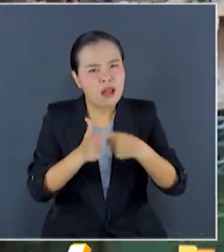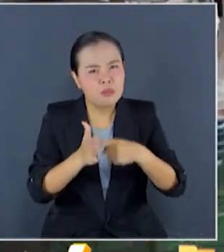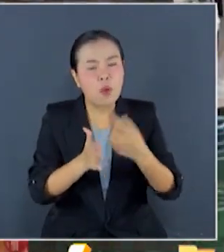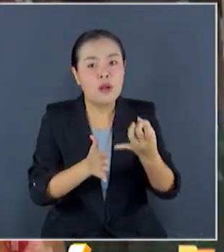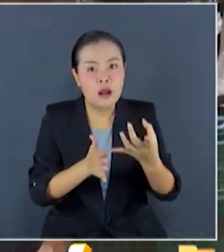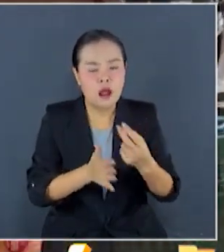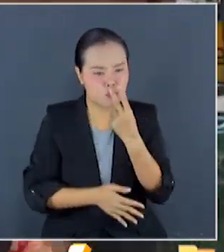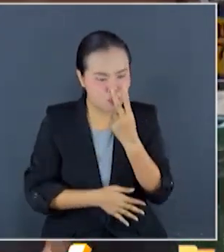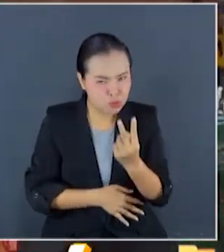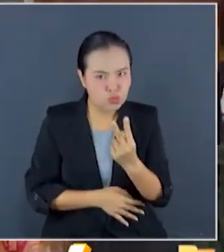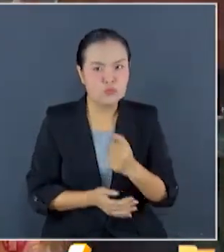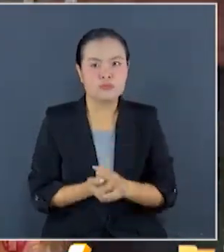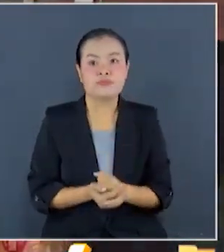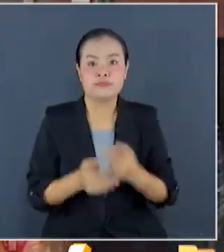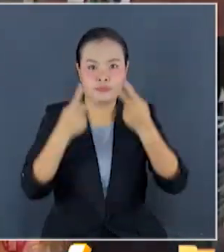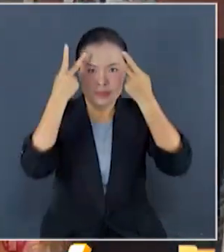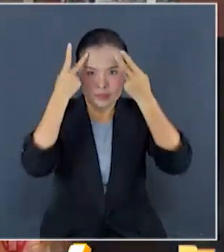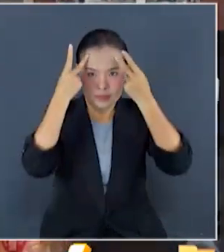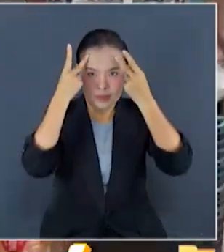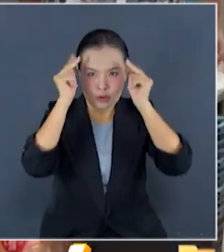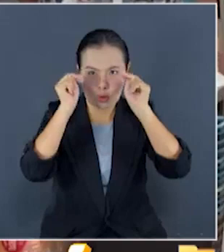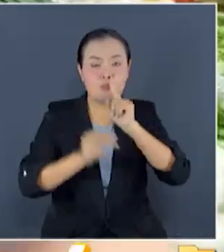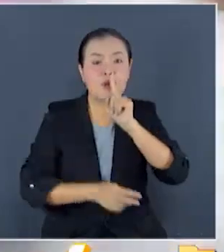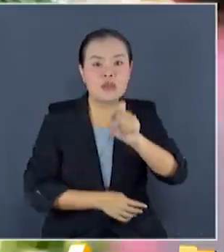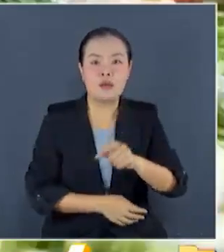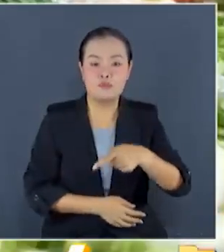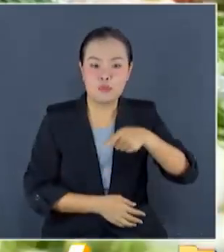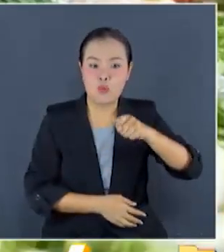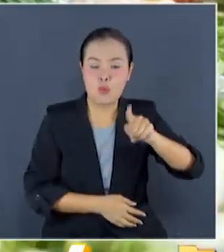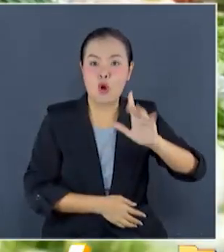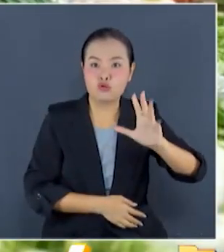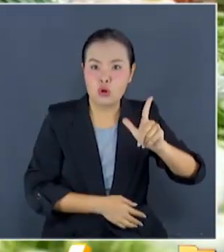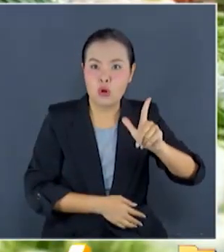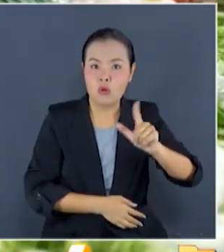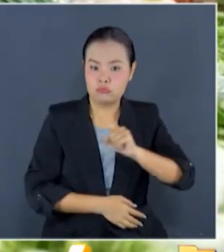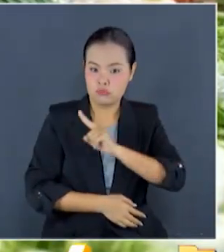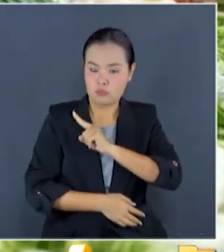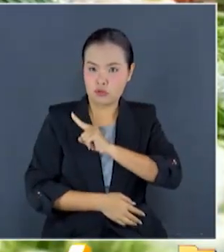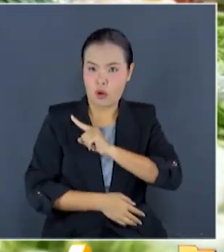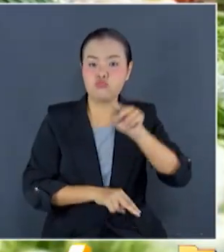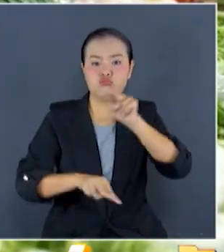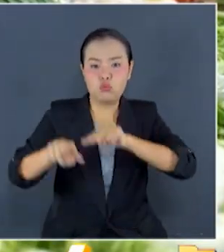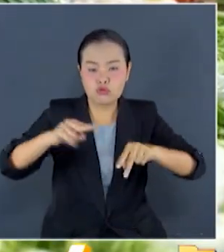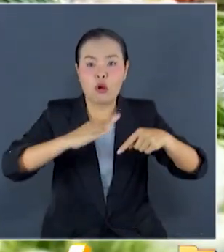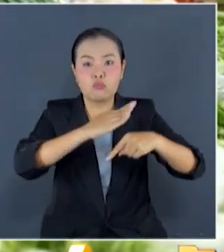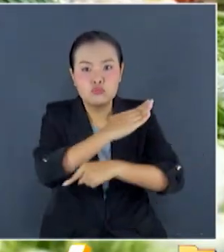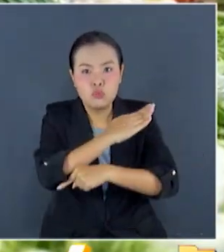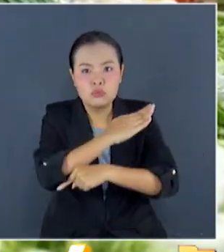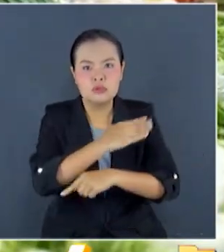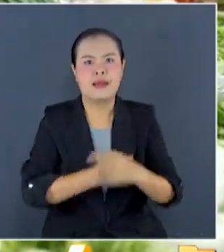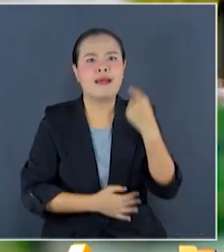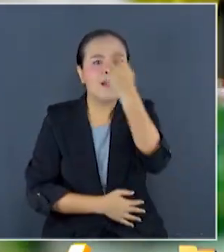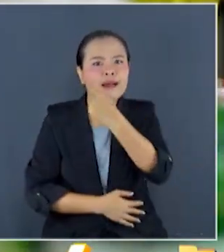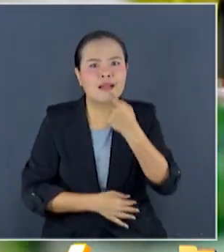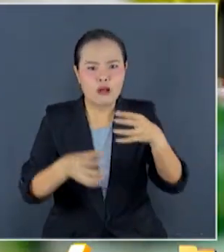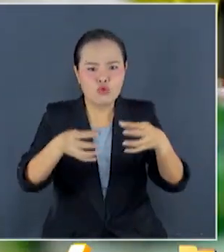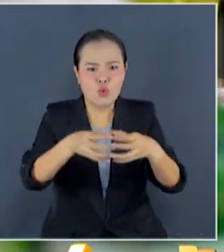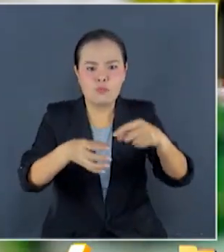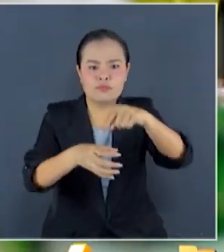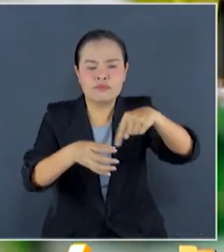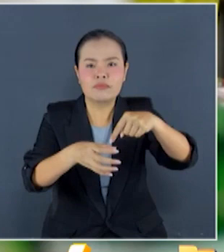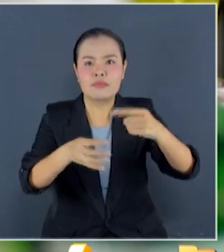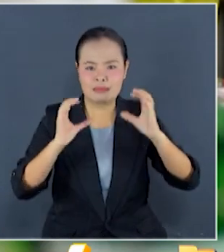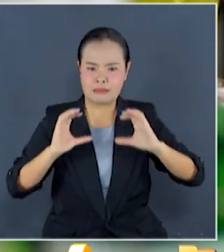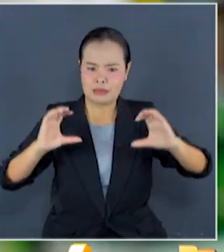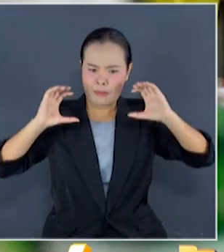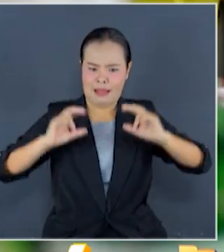ไรนายกก็ถามฮะหน้าที่ของปปช.คือการตรวจสอบทุจริตแต่การจะแจกให้กับใครมันเป็นหน้าที่ของรั